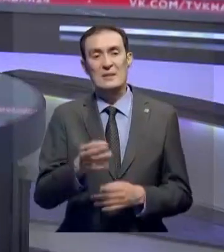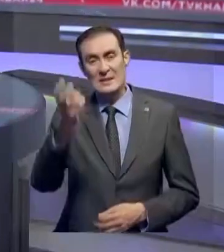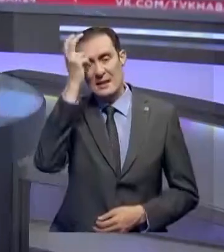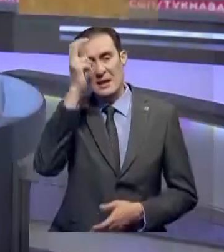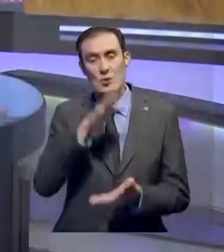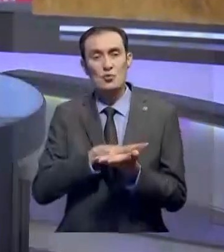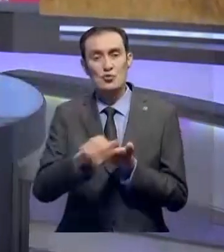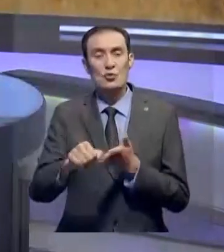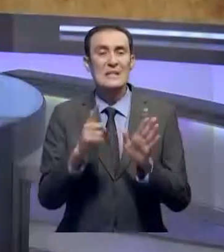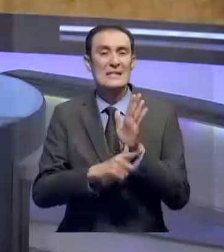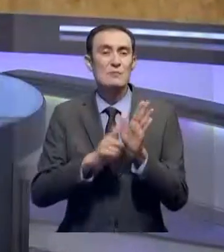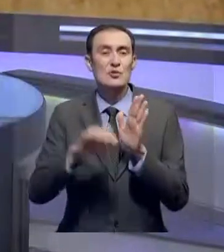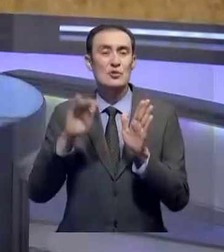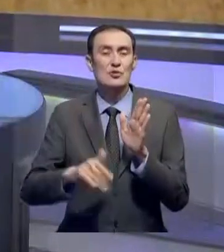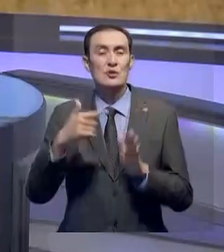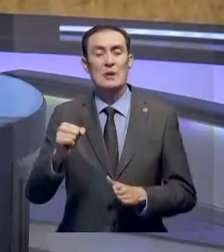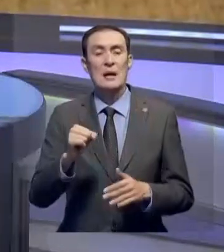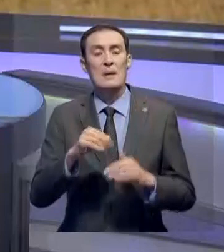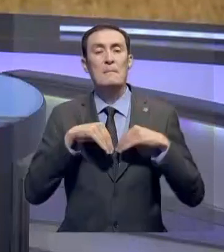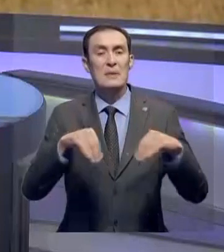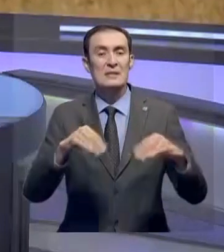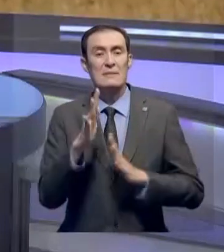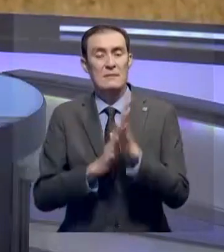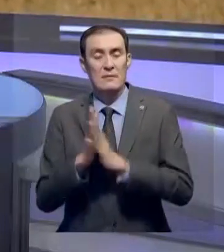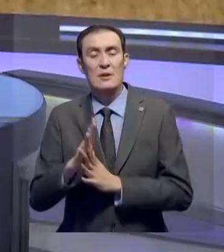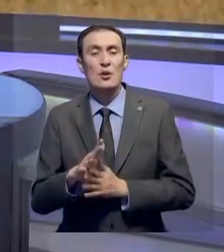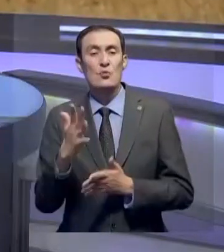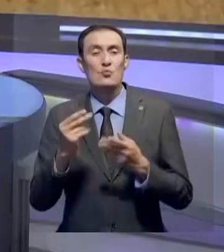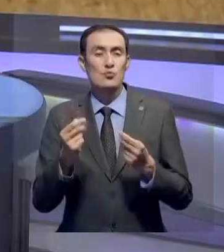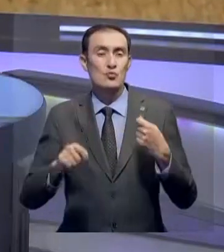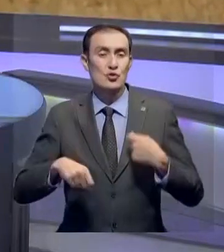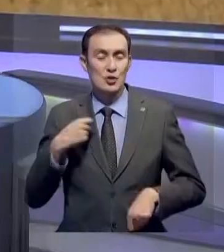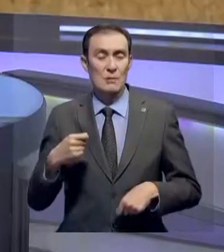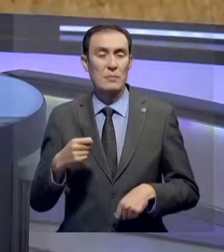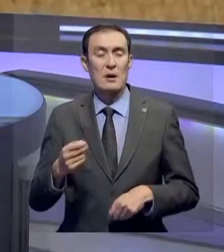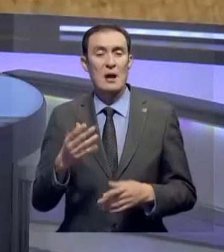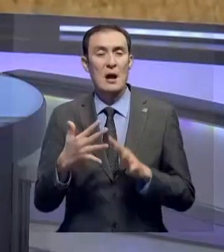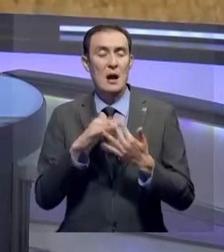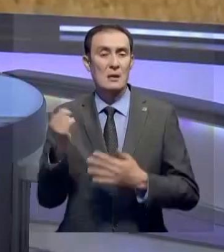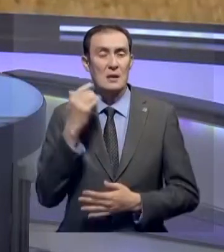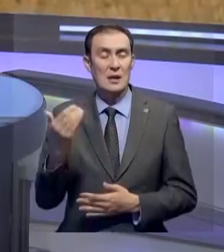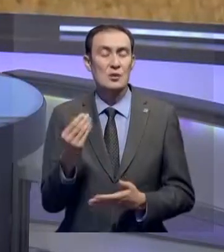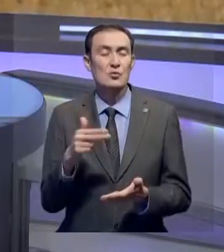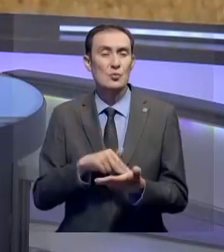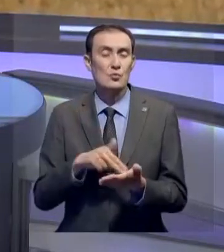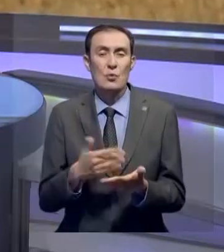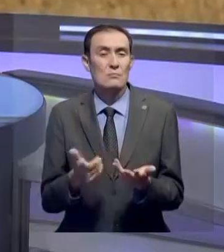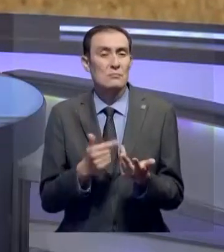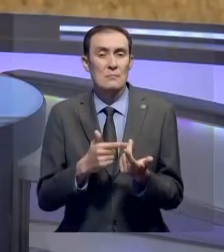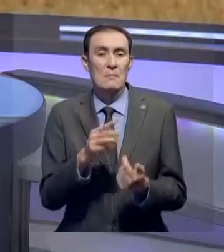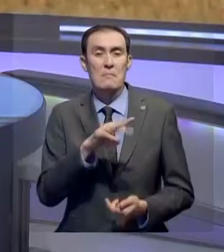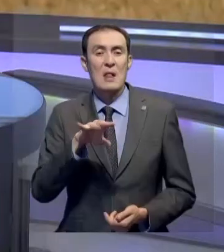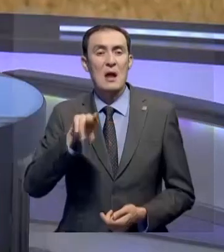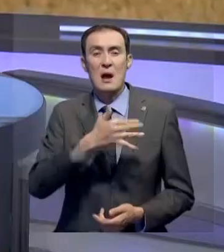уничтожили свыше 70 тысяч гектаров посевов. Ущерб от нашествия степных антилоп аграрии оценивают в миллиарды. Больше